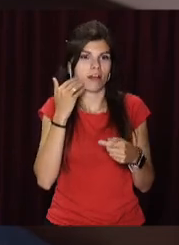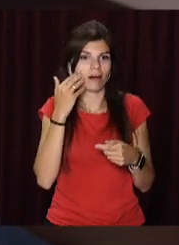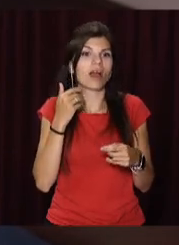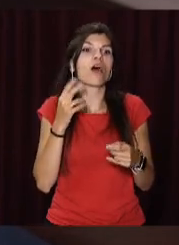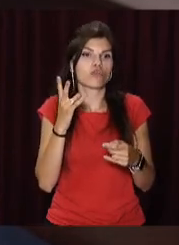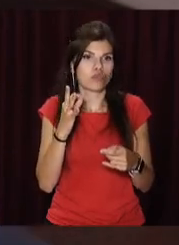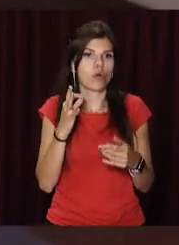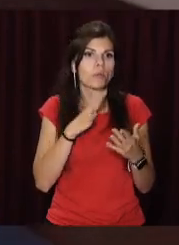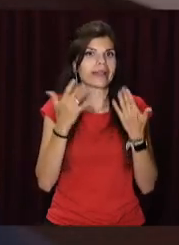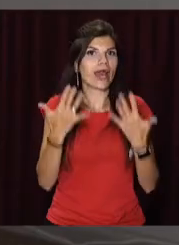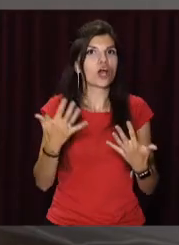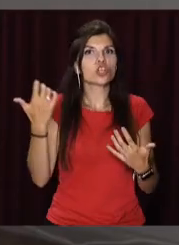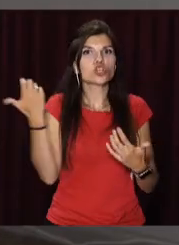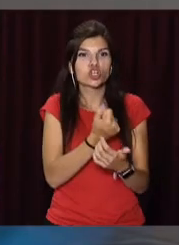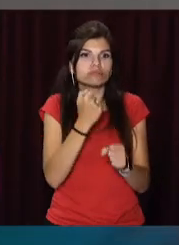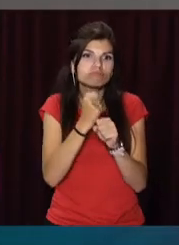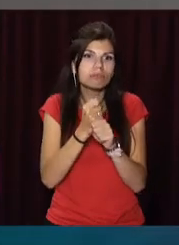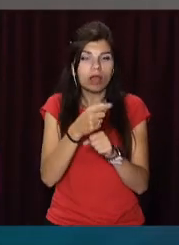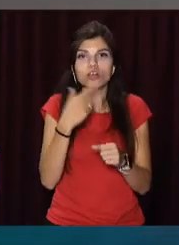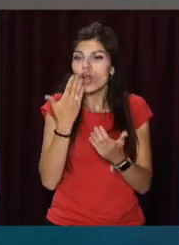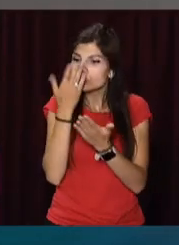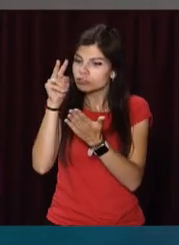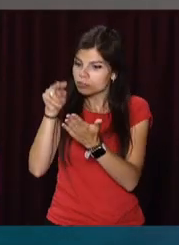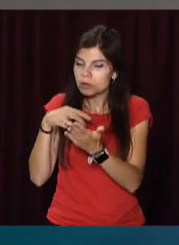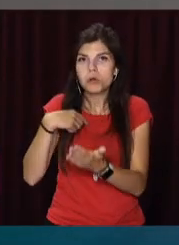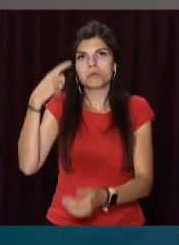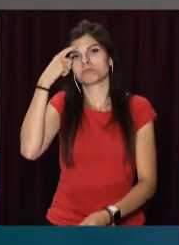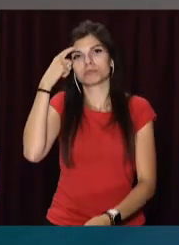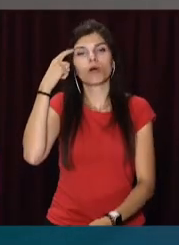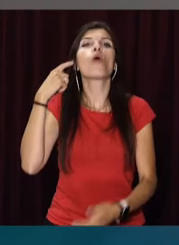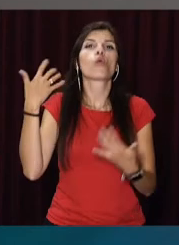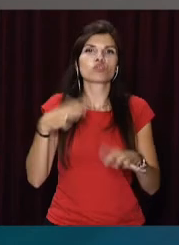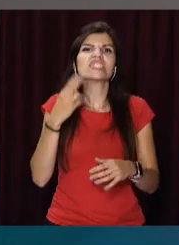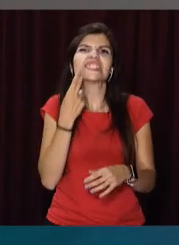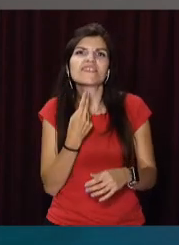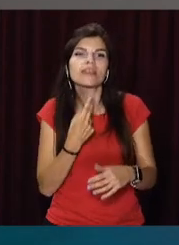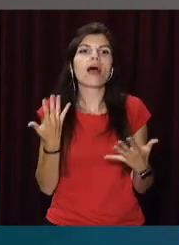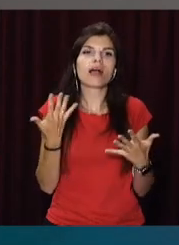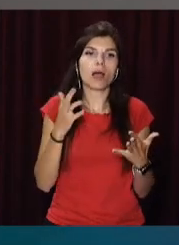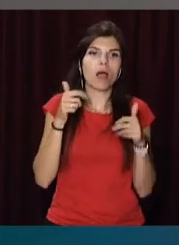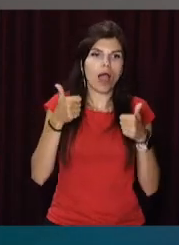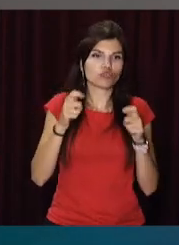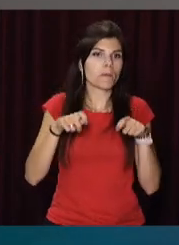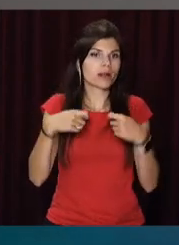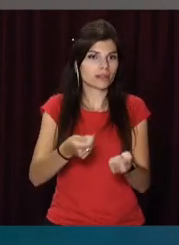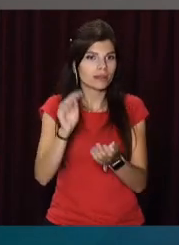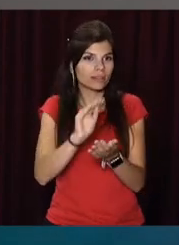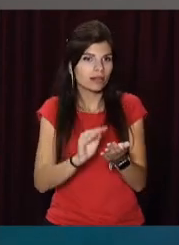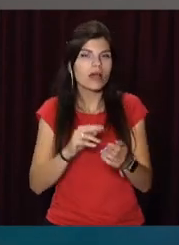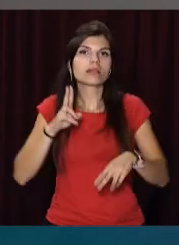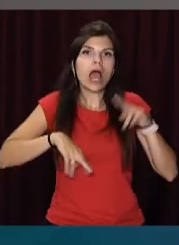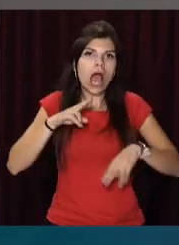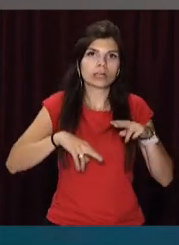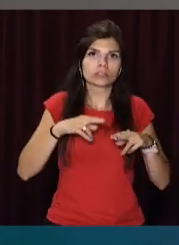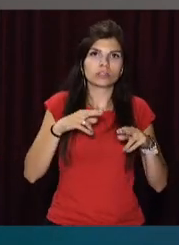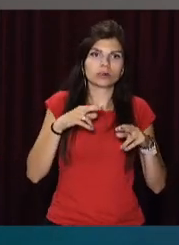й тривало кілька тижнів. Коли я читала сценарій, у мене вже родилася якась цвітова палітра, яка б передавала добре перепади настроєння